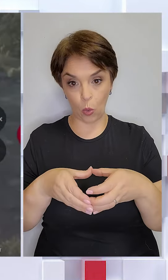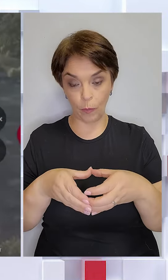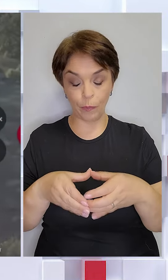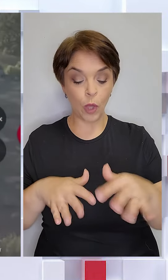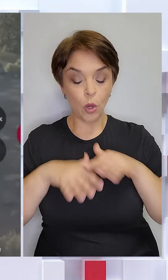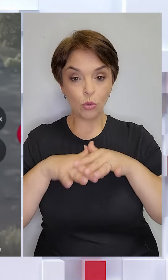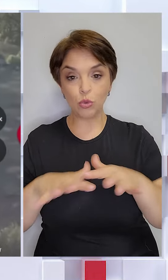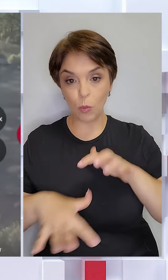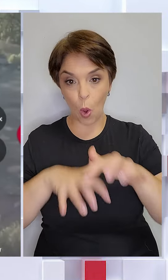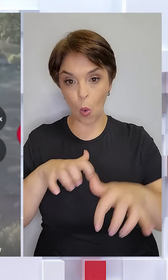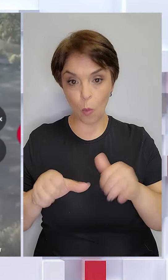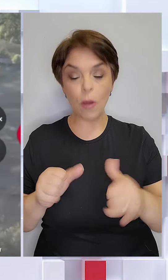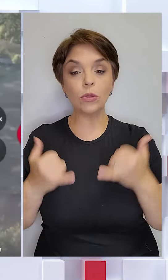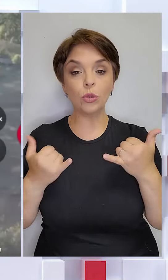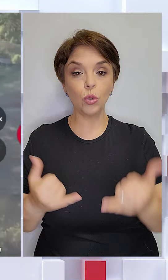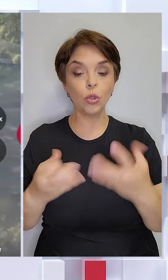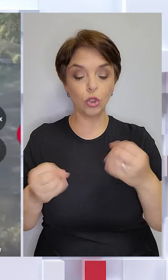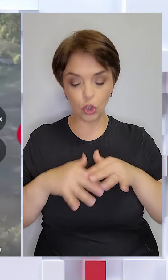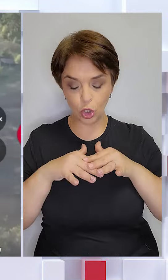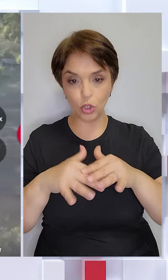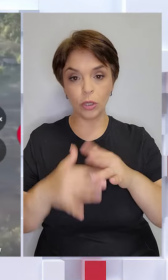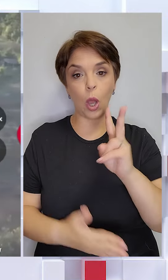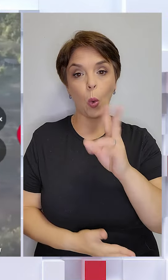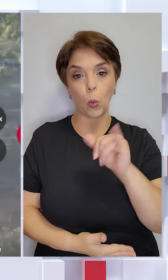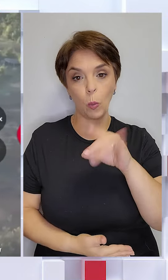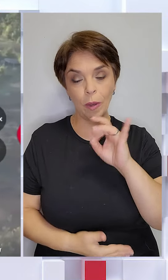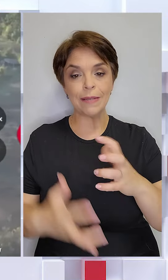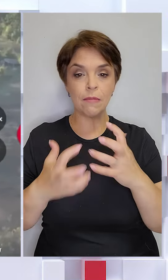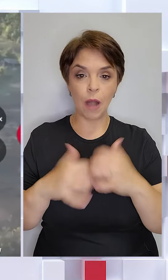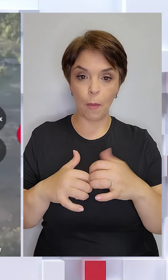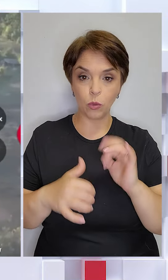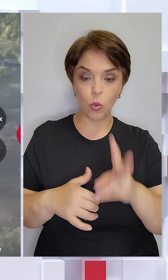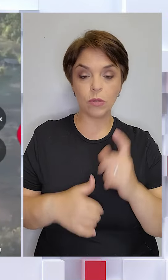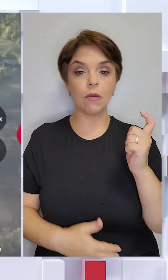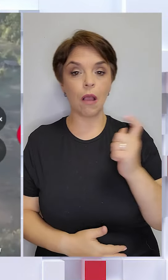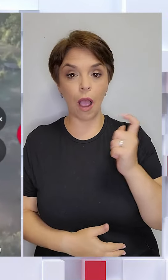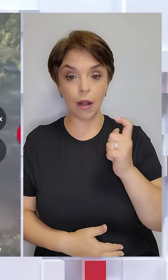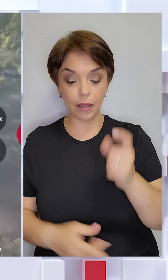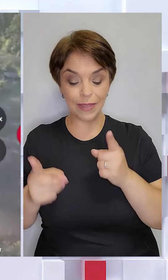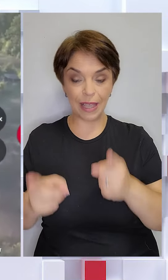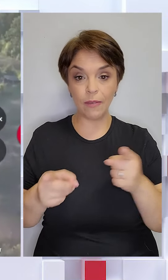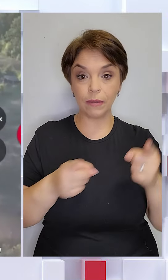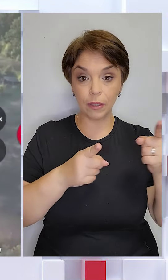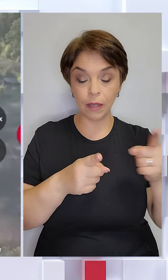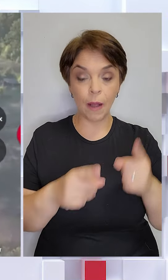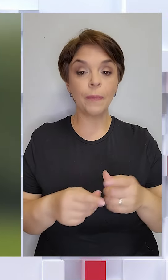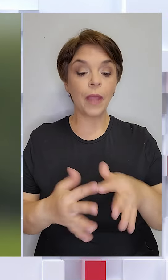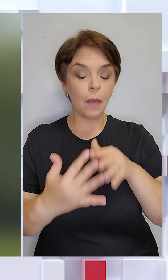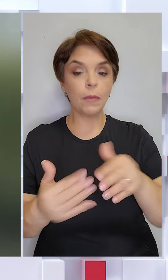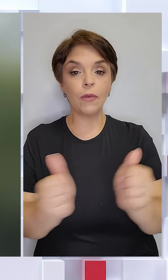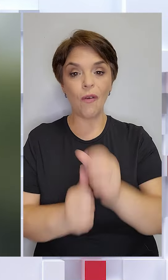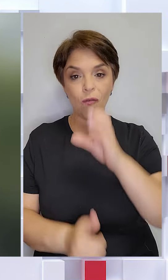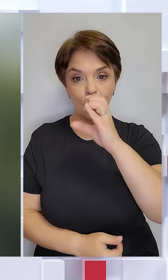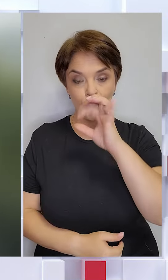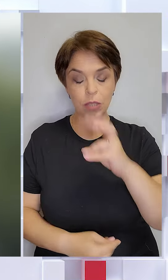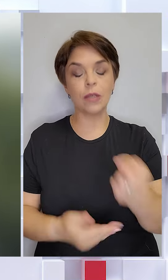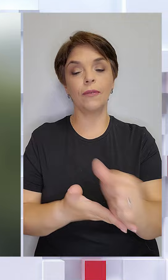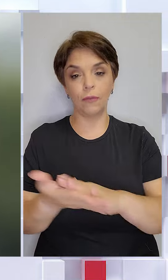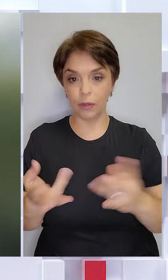У штурм окупанти сьогодні ще йшли і на Куп'янському, Краматорському, Харківському відтинках. Бій в районі Вовчанська